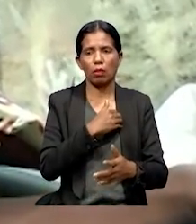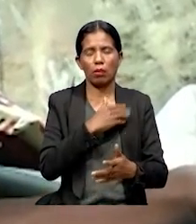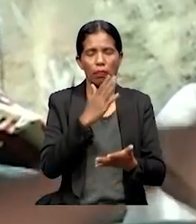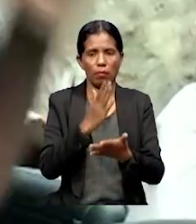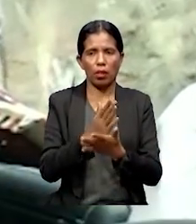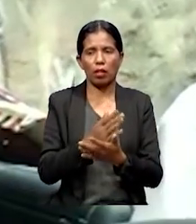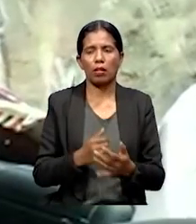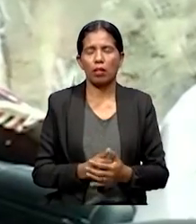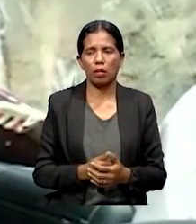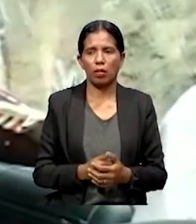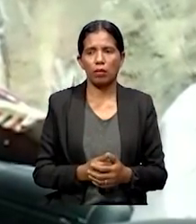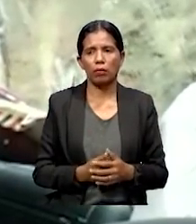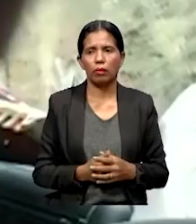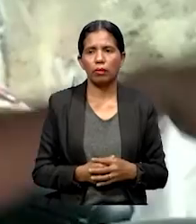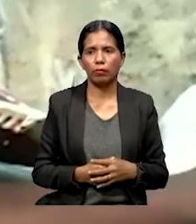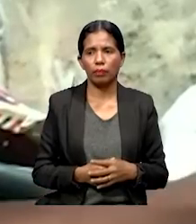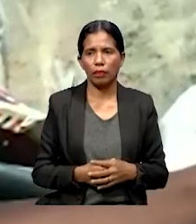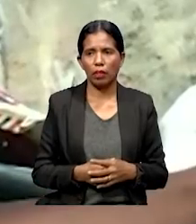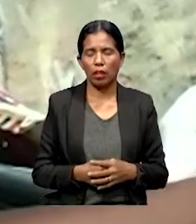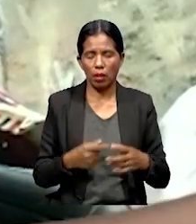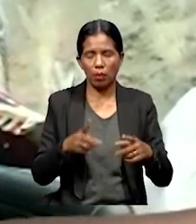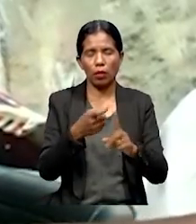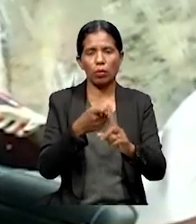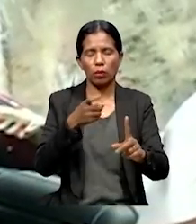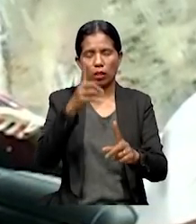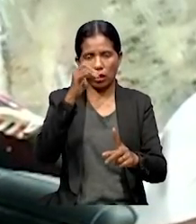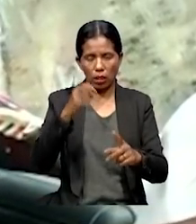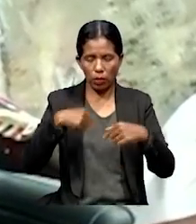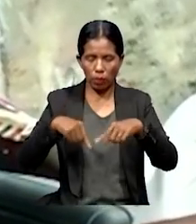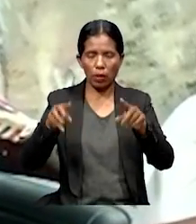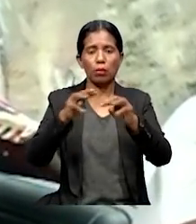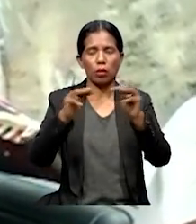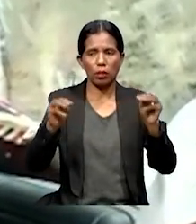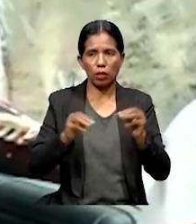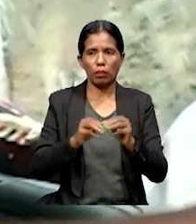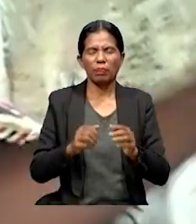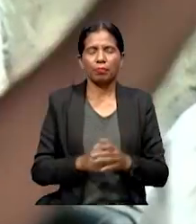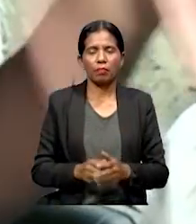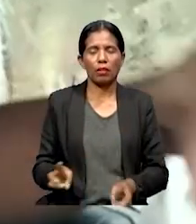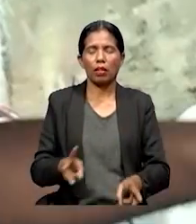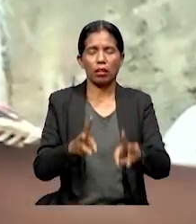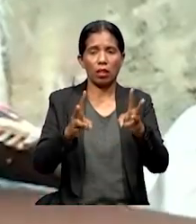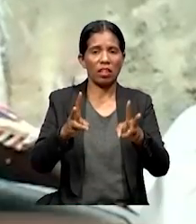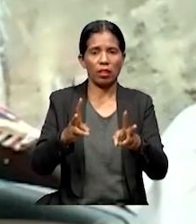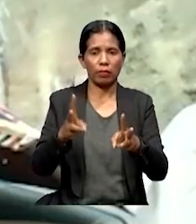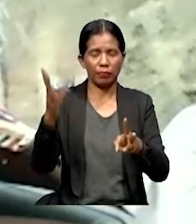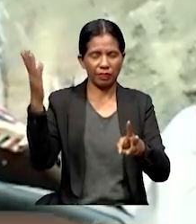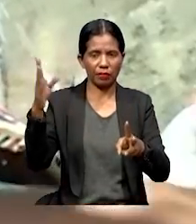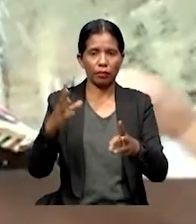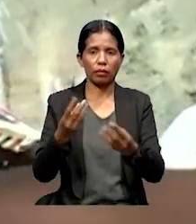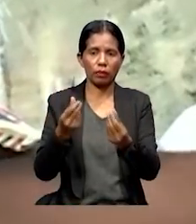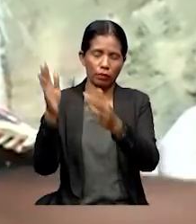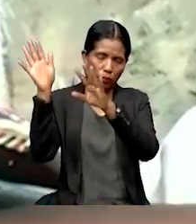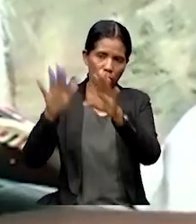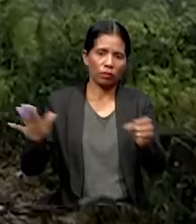ami biasa yang husi dili at ba munisipio, ars dere samba, estrada iya, artesu, Raimono ho takatan